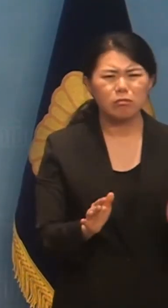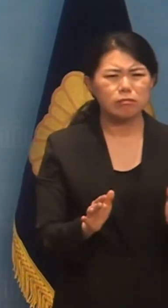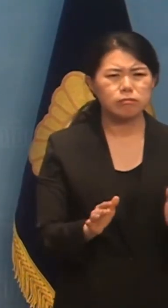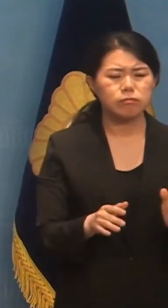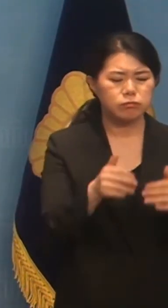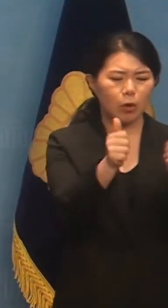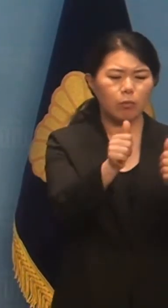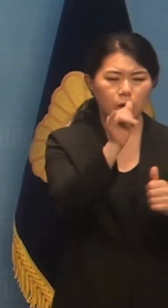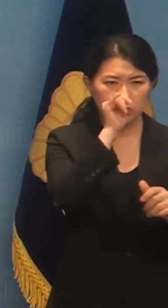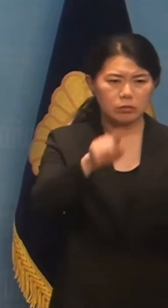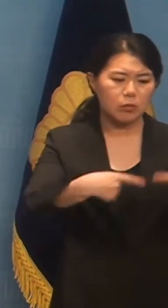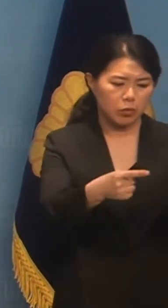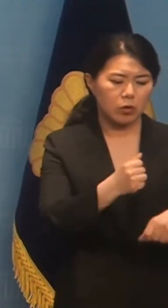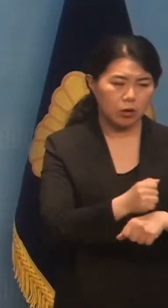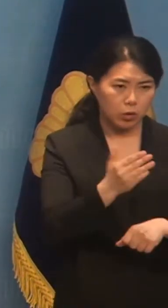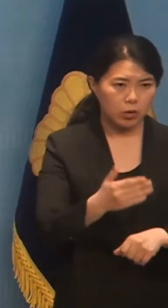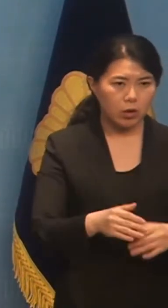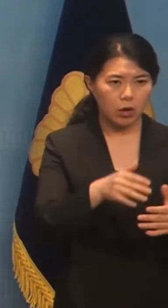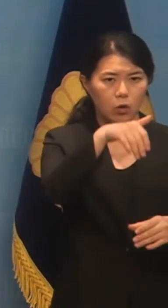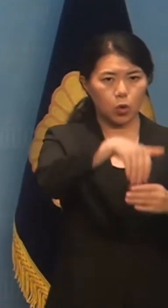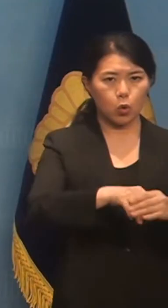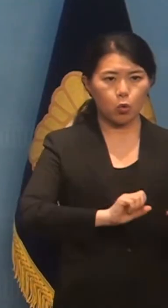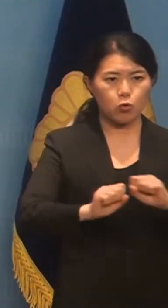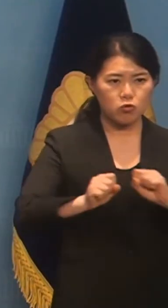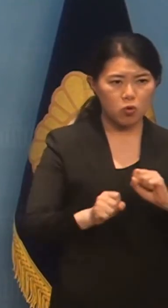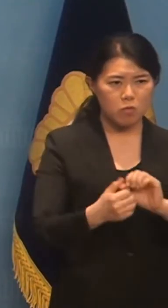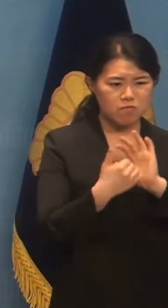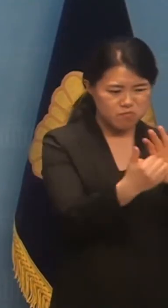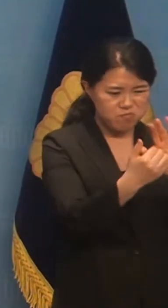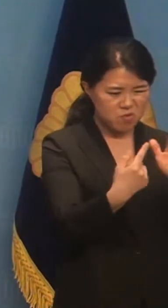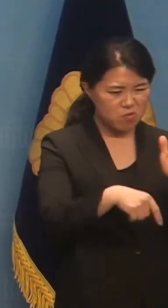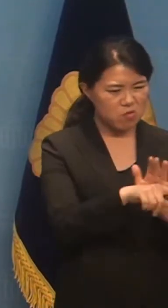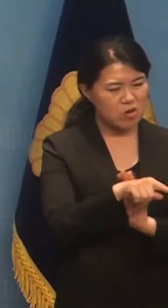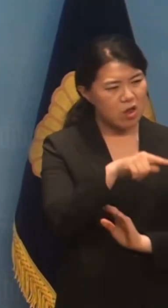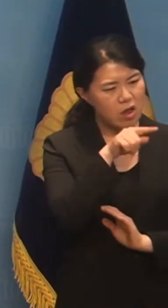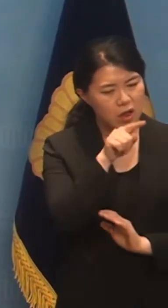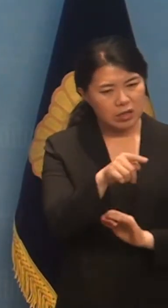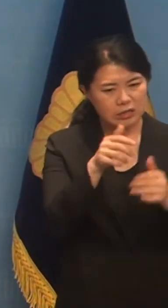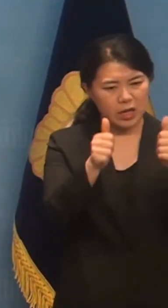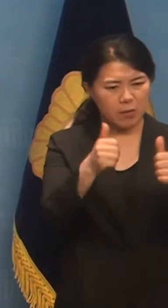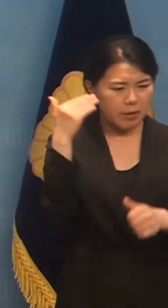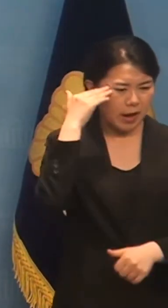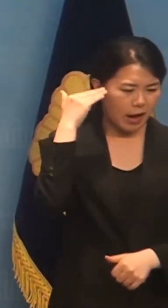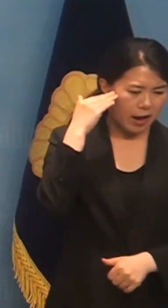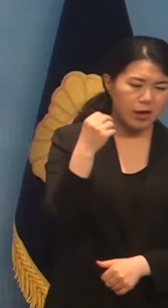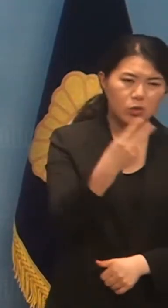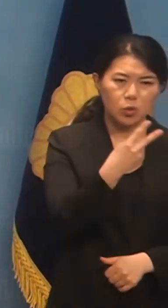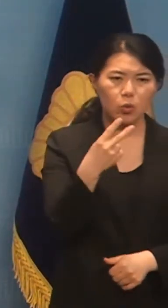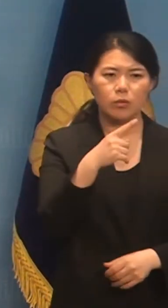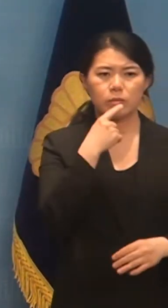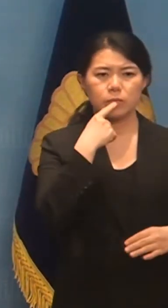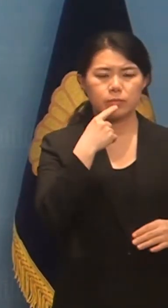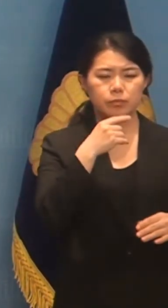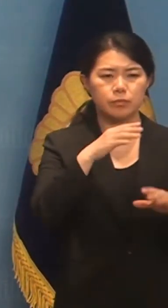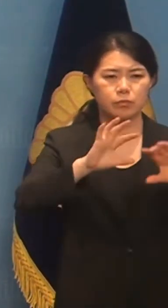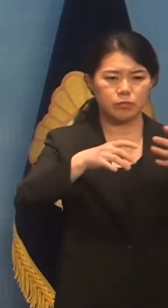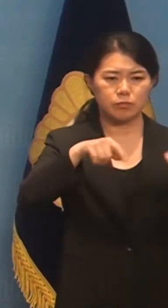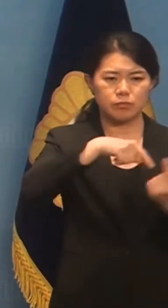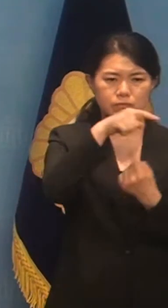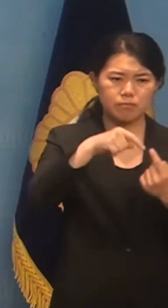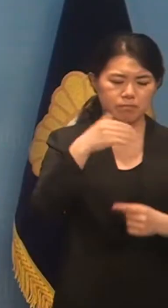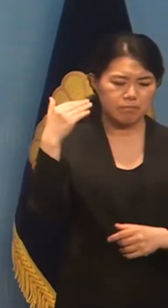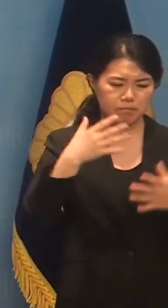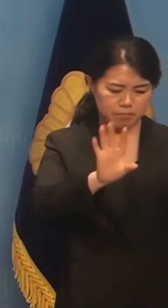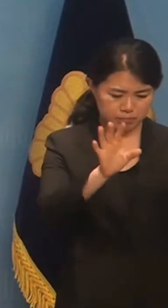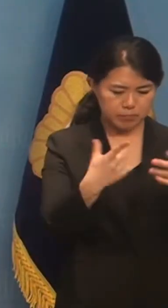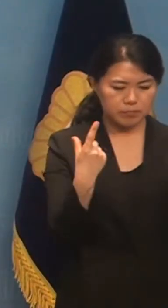잡혀있다. 이는 선거운동을 원천 봉쇄하려는 노골적인 사법 개입이자 명백한 헌정 파괴